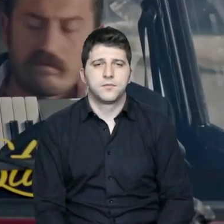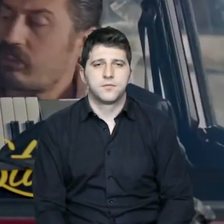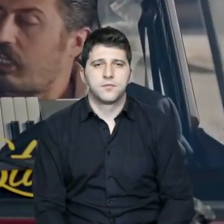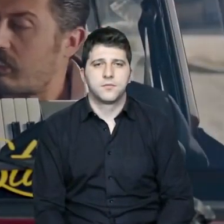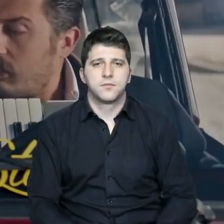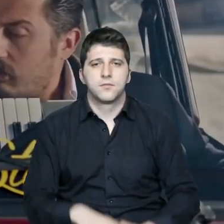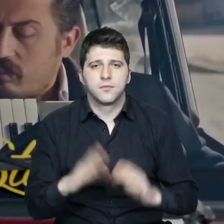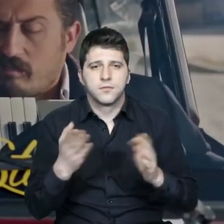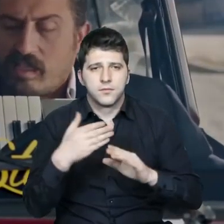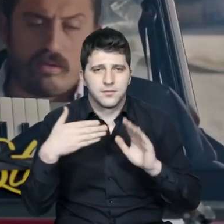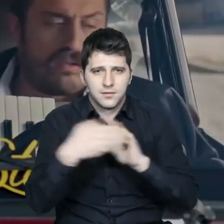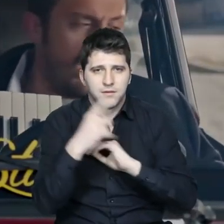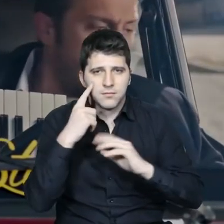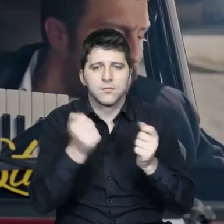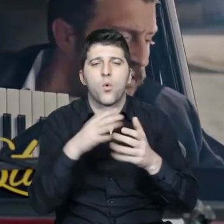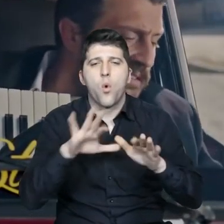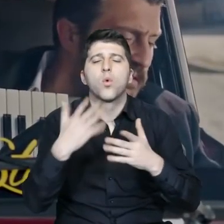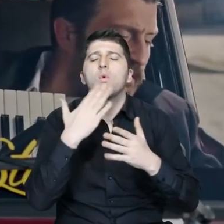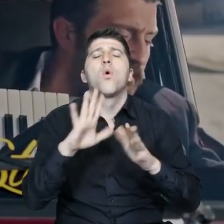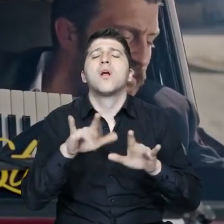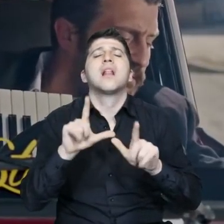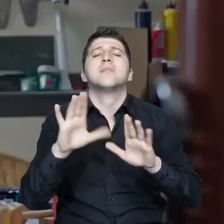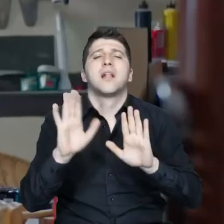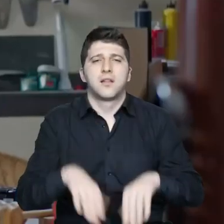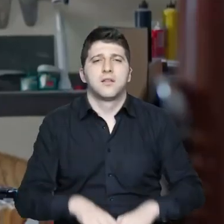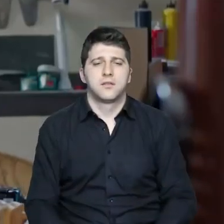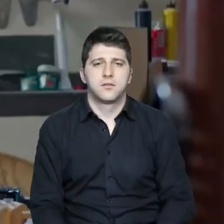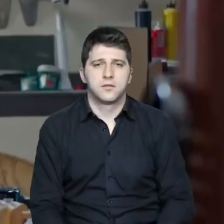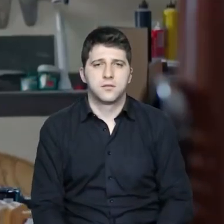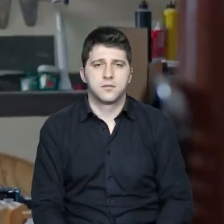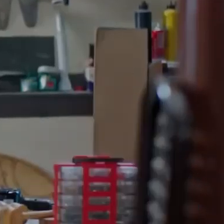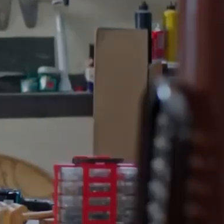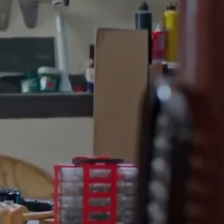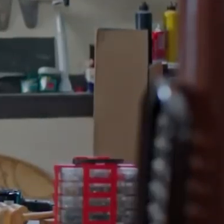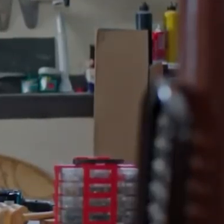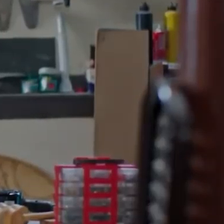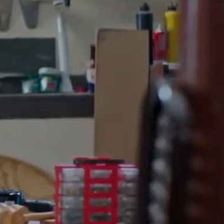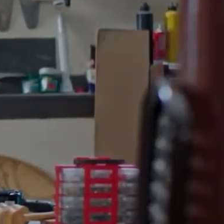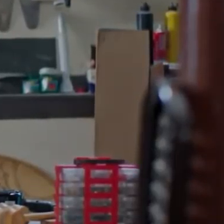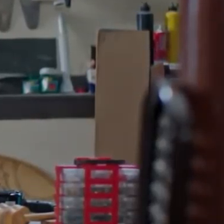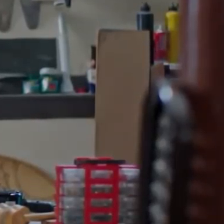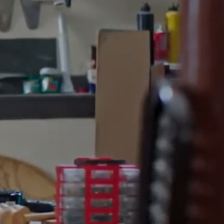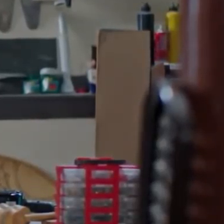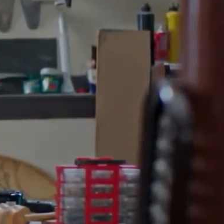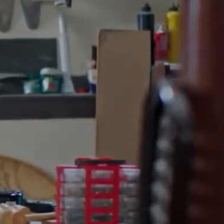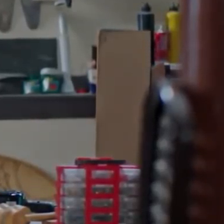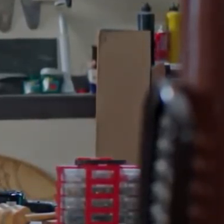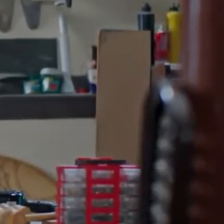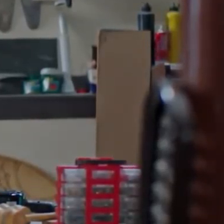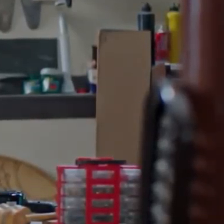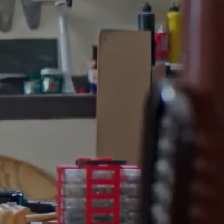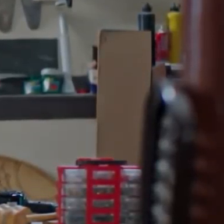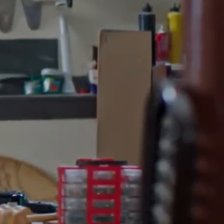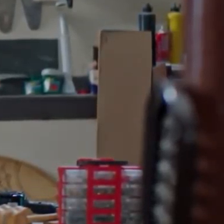Orkalıyım mı? Çalsın, çalmayız yolda. İbrahim tezgahtaki defteri kapattı, sıkıntılı gözlerle